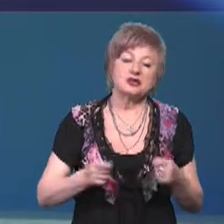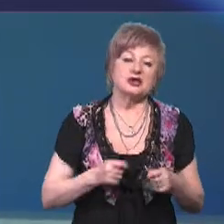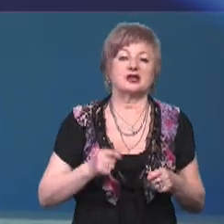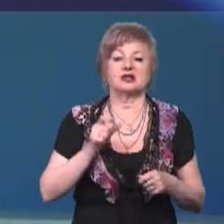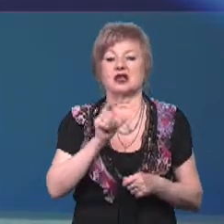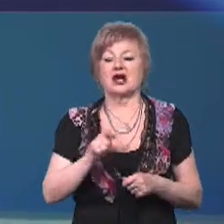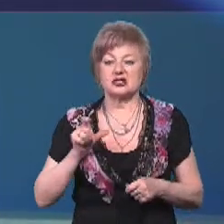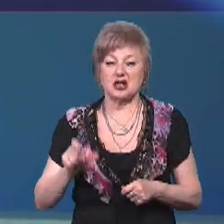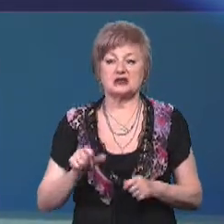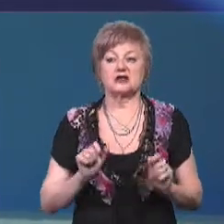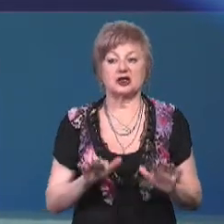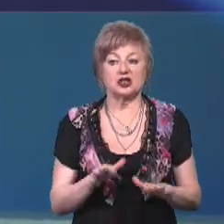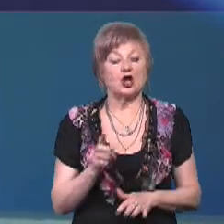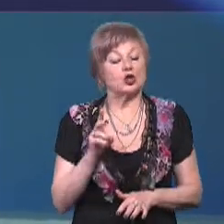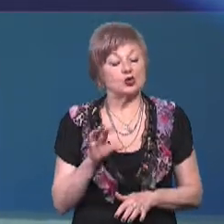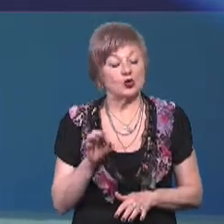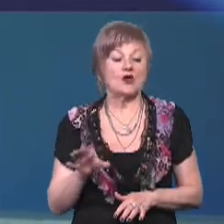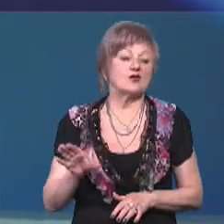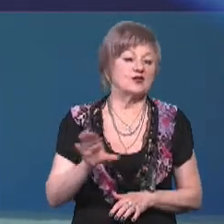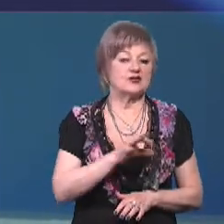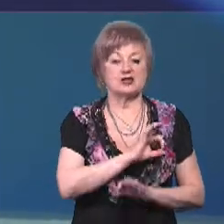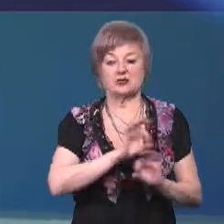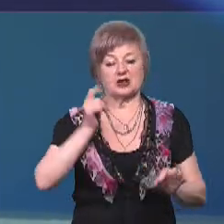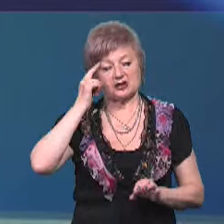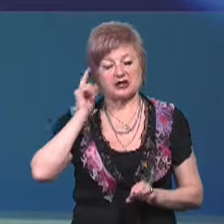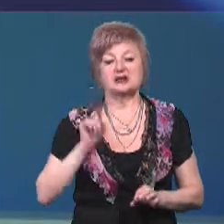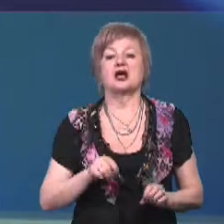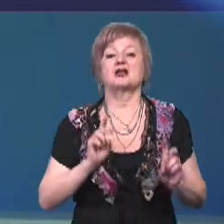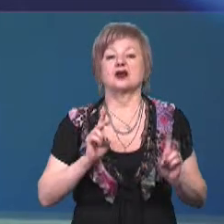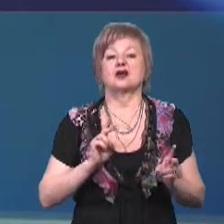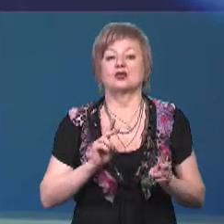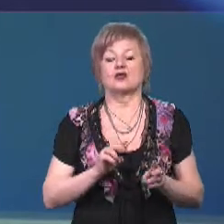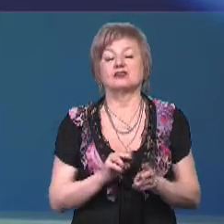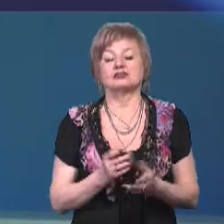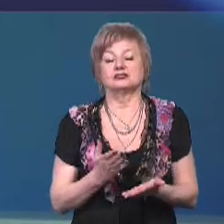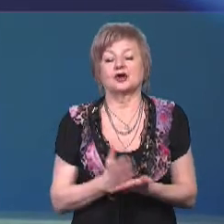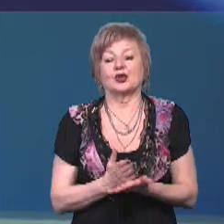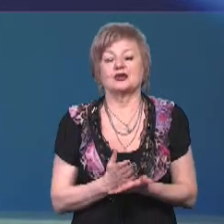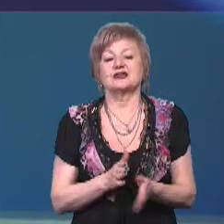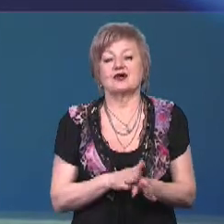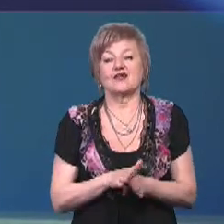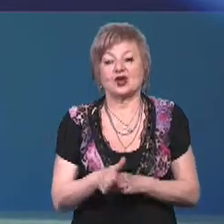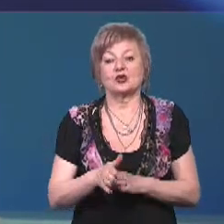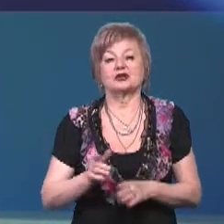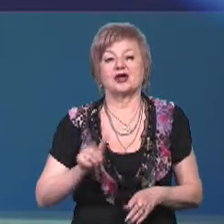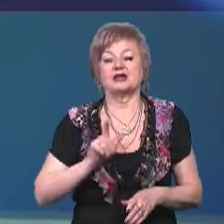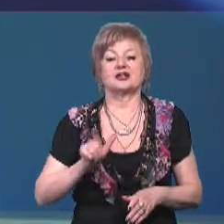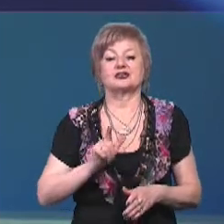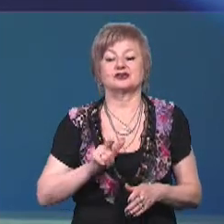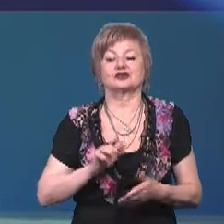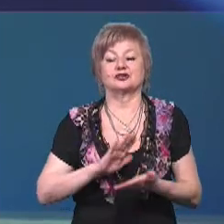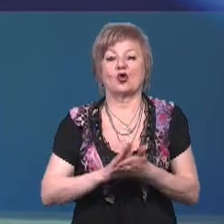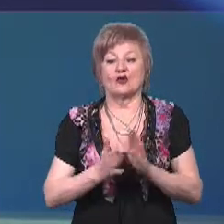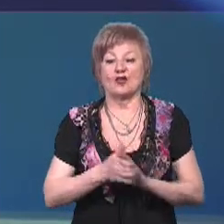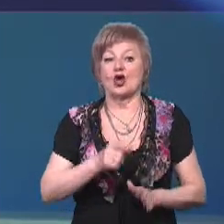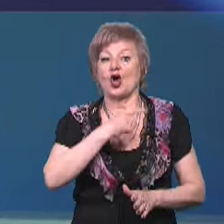справах і так далі. Але наразі ви всі чудово знаєте, в якому стані знаходиться виконання наших міжнародних договорів, коли Росія на нас